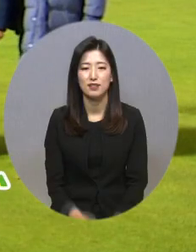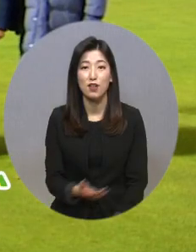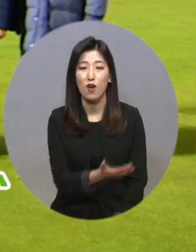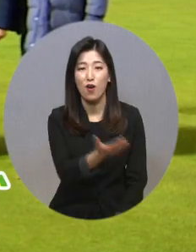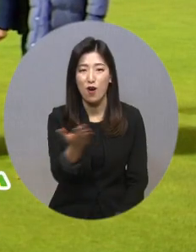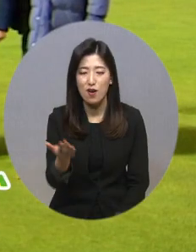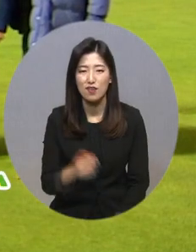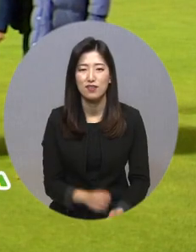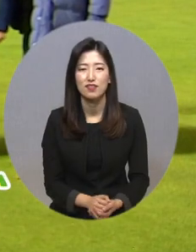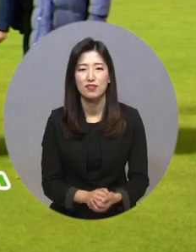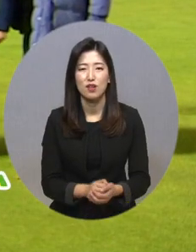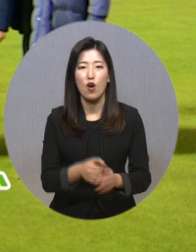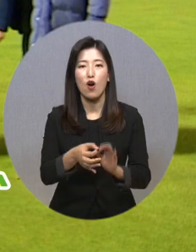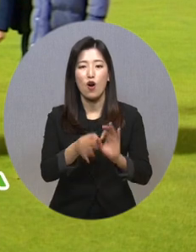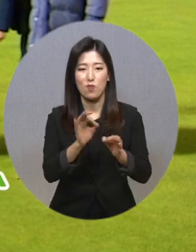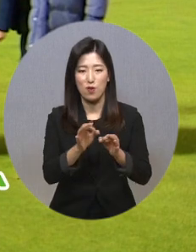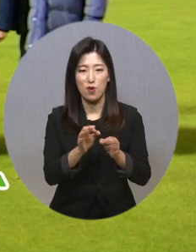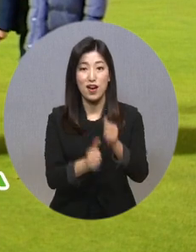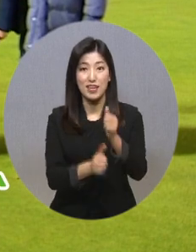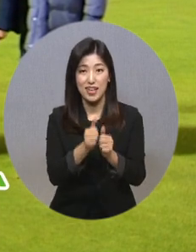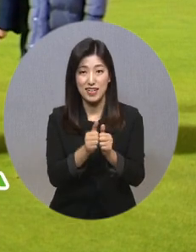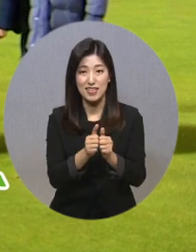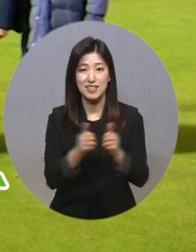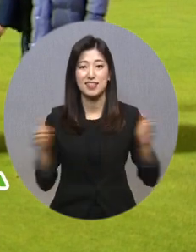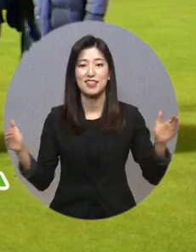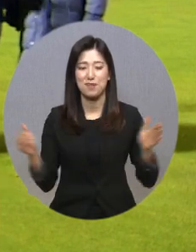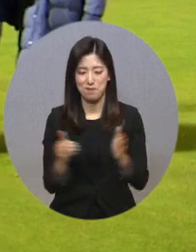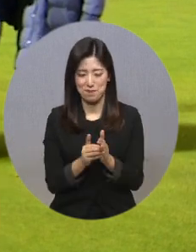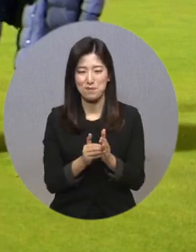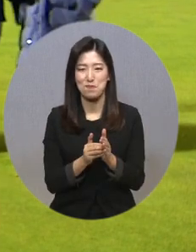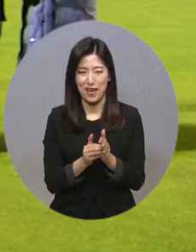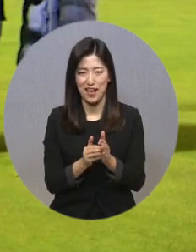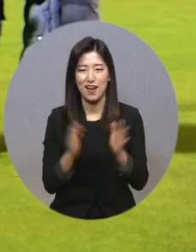아 마지막 홀 아웃을 하고 지금